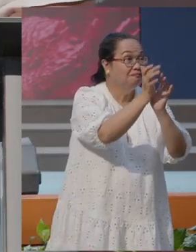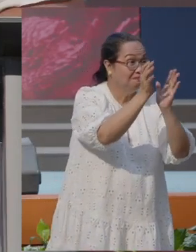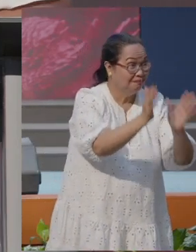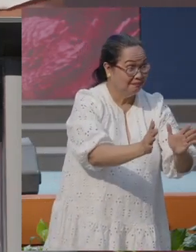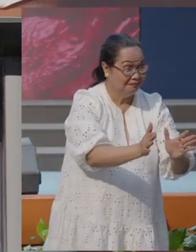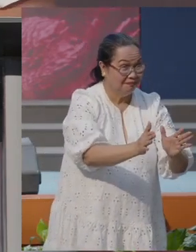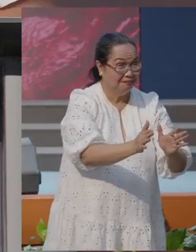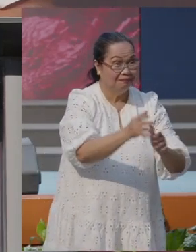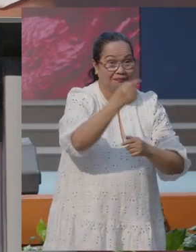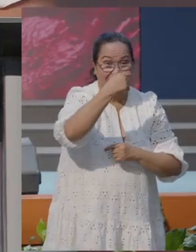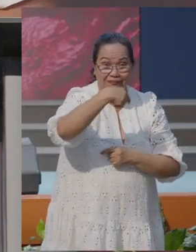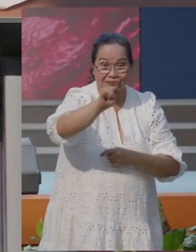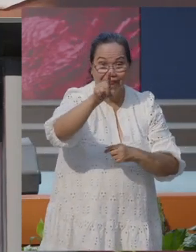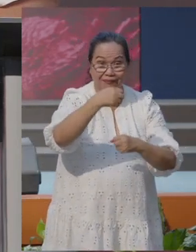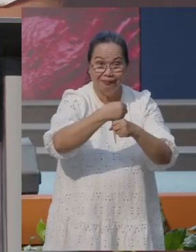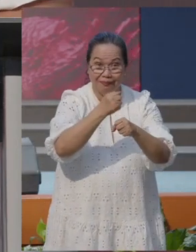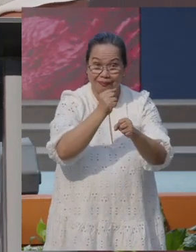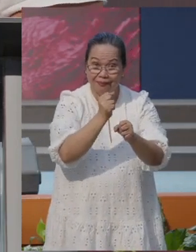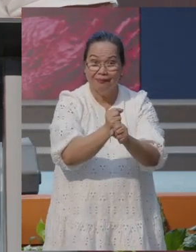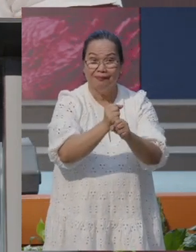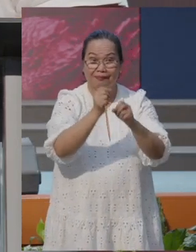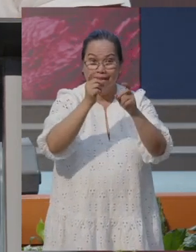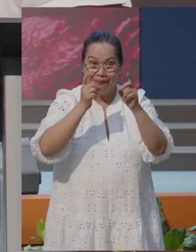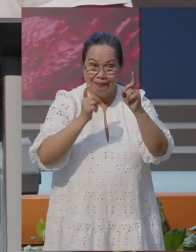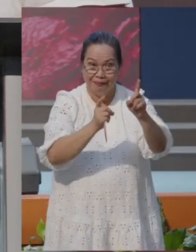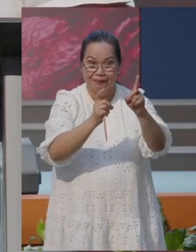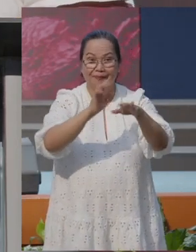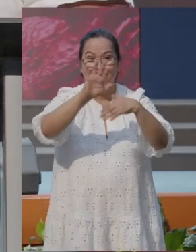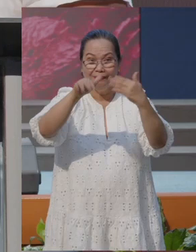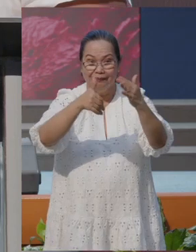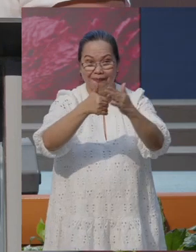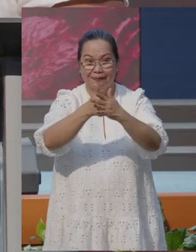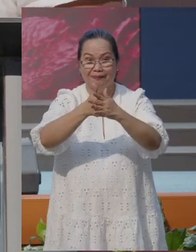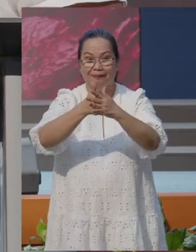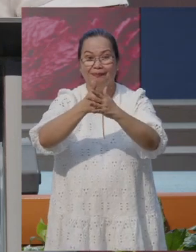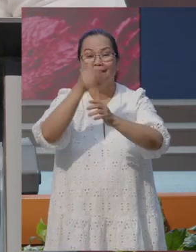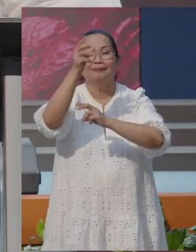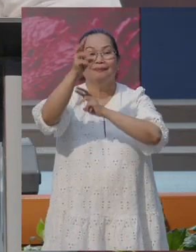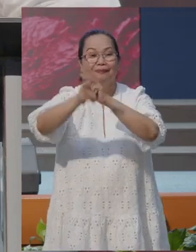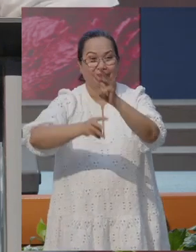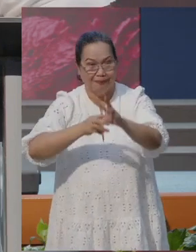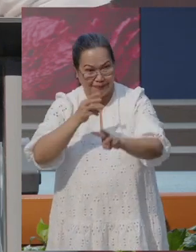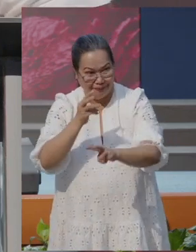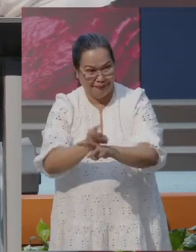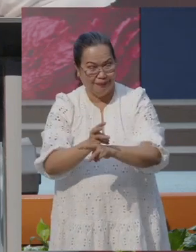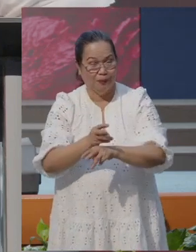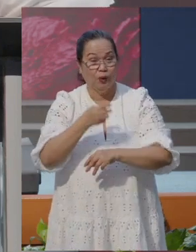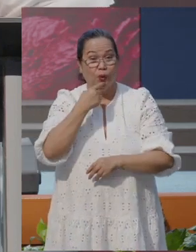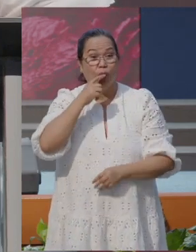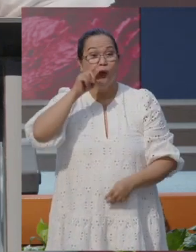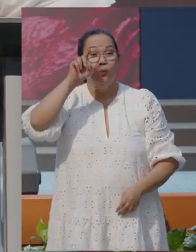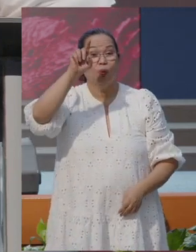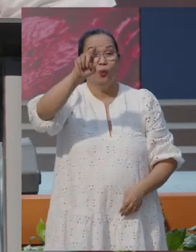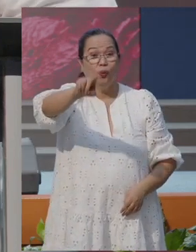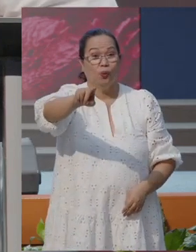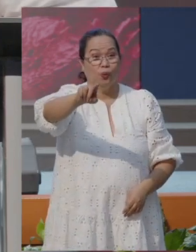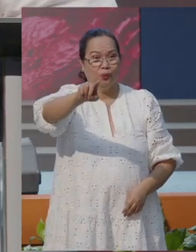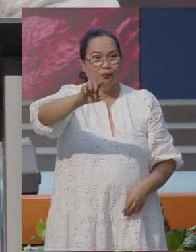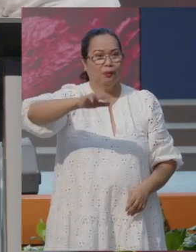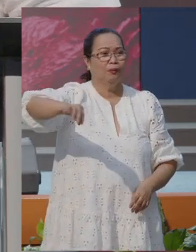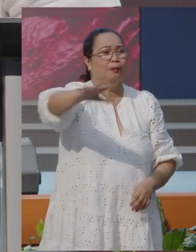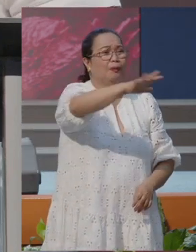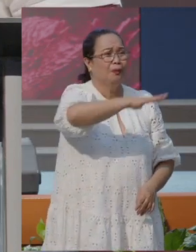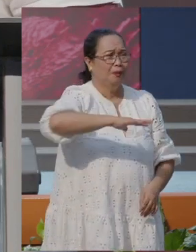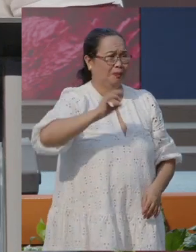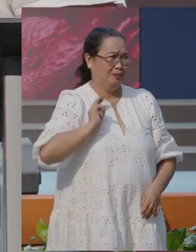Go and make disciples of all of the nations. Sino ang inuutusan doon? Tayong lahat.